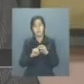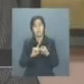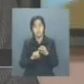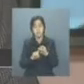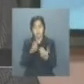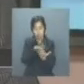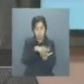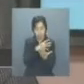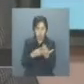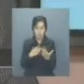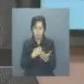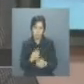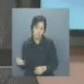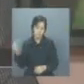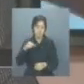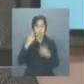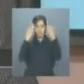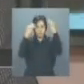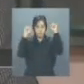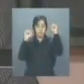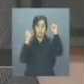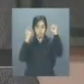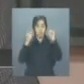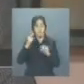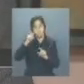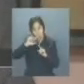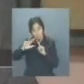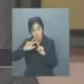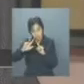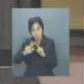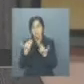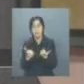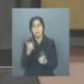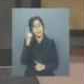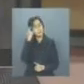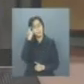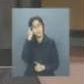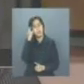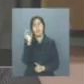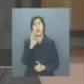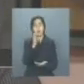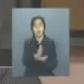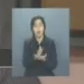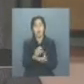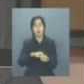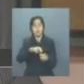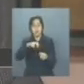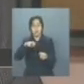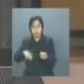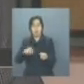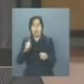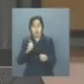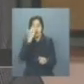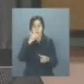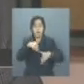ผนจะหวนคืนสู่ตำแหน่งประธานาธิบดีเป็นสมัยที่3ยุติความคิดดังกล่าวและสละอำนาจทางการเมืองเพื่อให้ประชาช